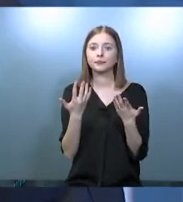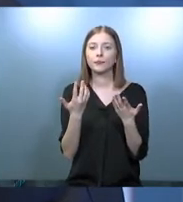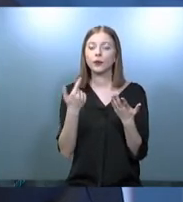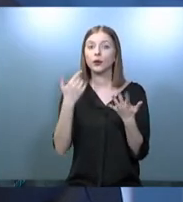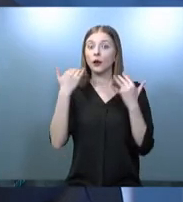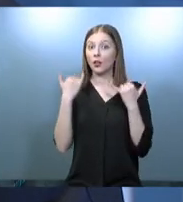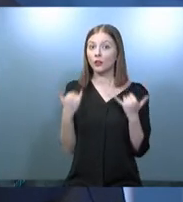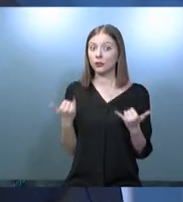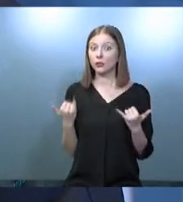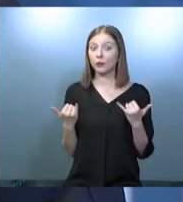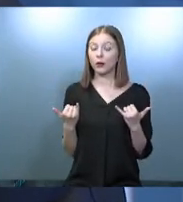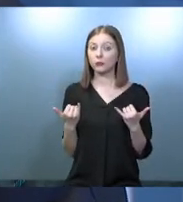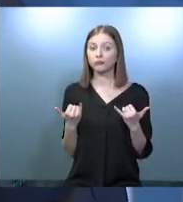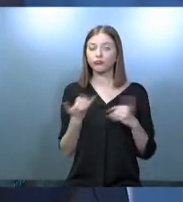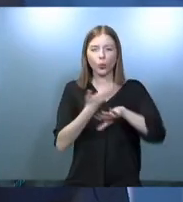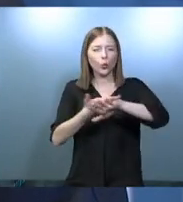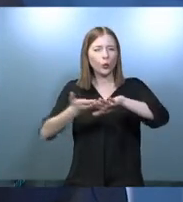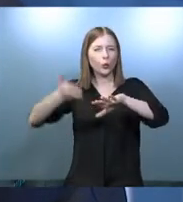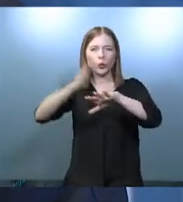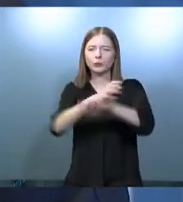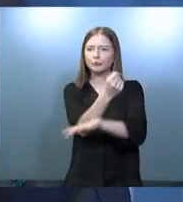sekasi tvarkyti su tais iššūkiais ir problemos